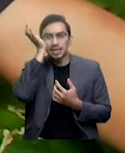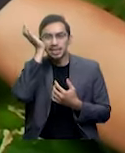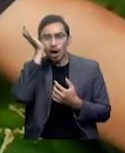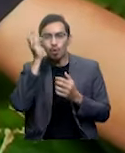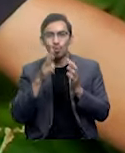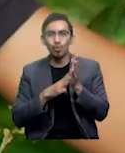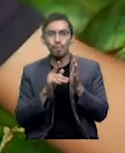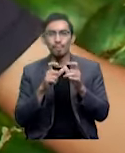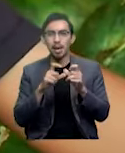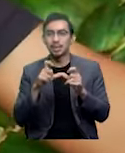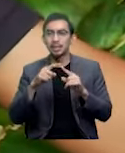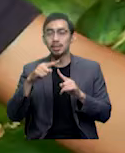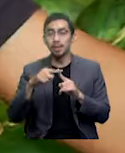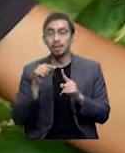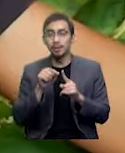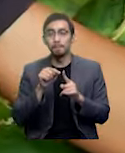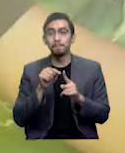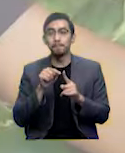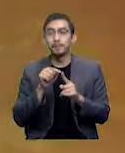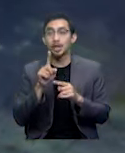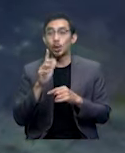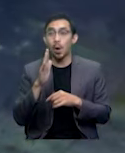ya 30-40 per pack laku.